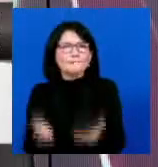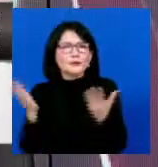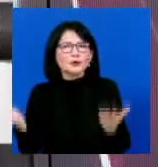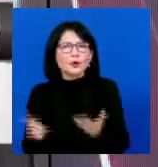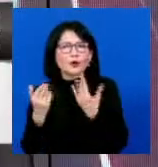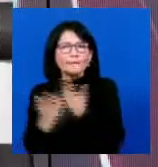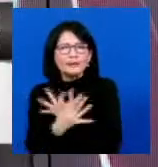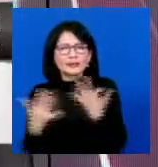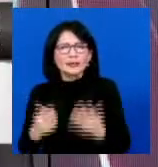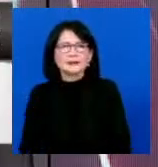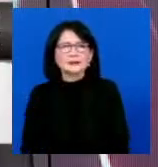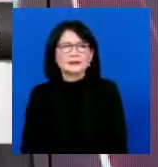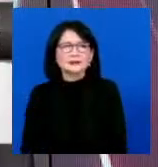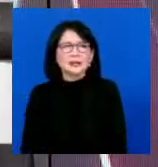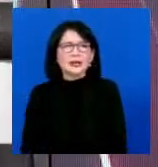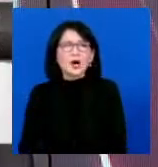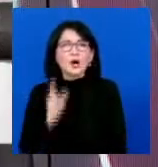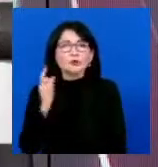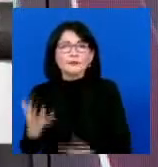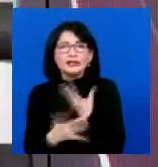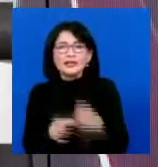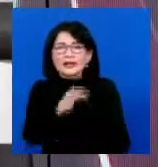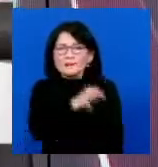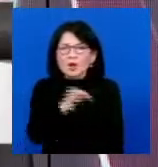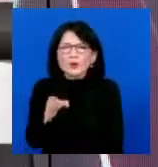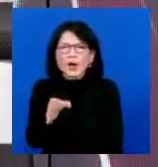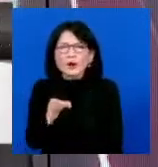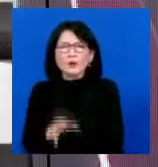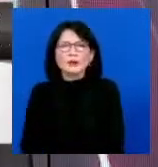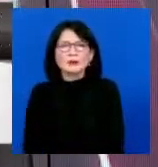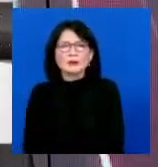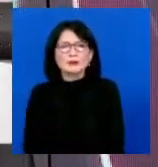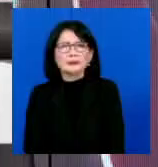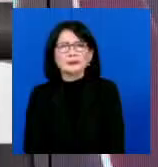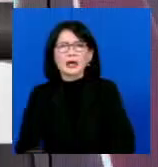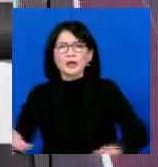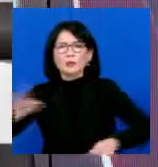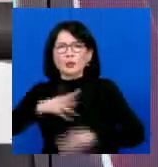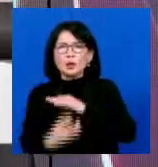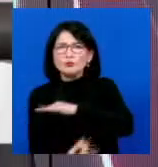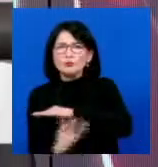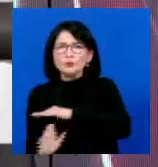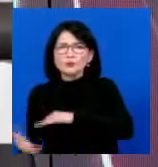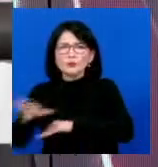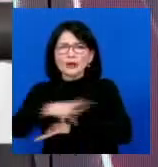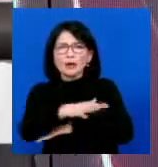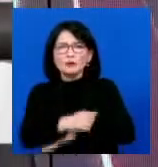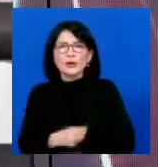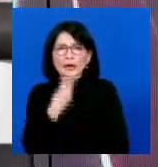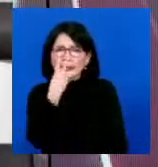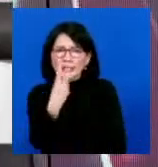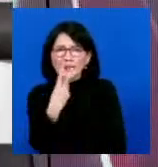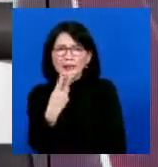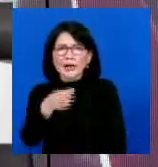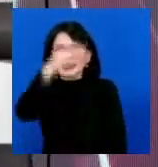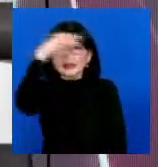masyarakat untuk masyarakat di petani di pulau-pulau tentunya rumput laut dan lain-lain kalau kita mau lihat seperti di